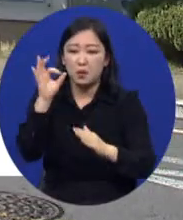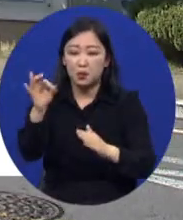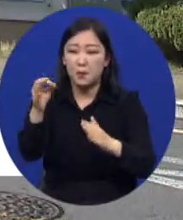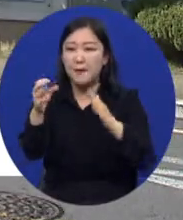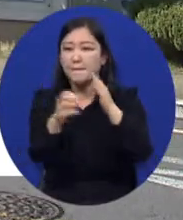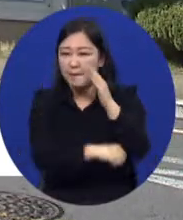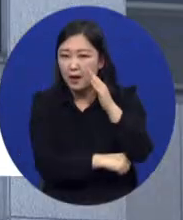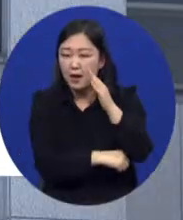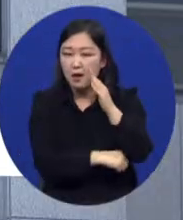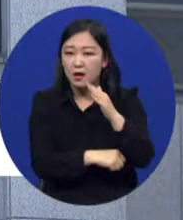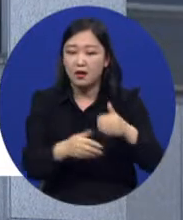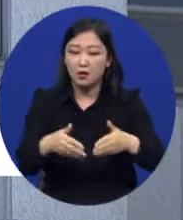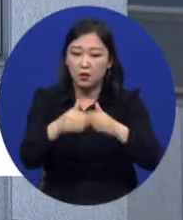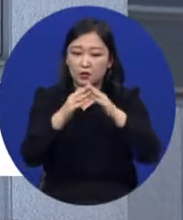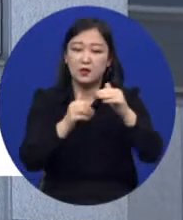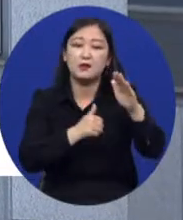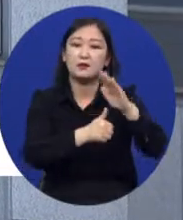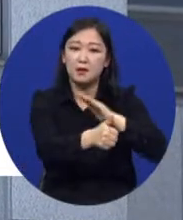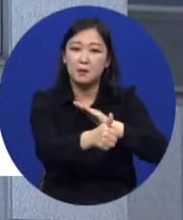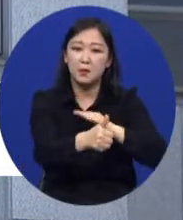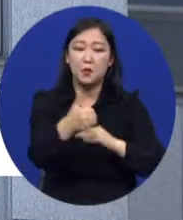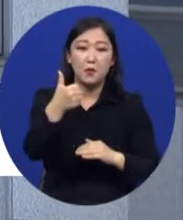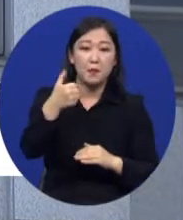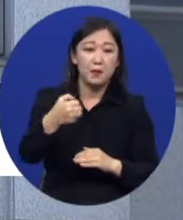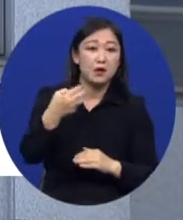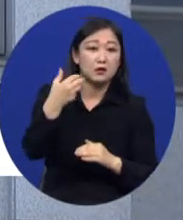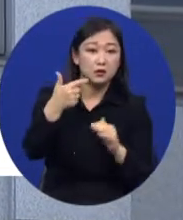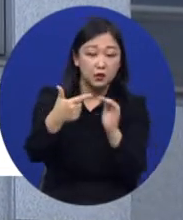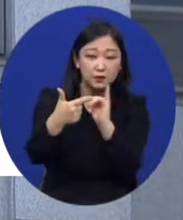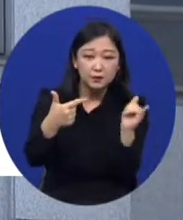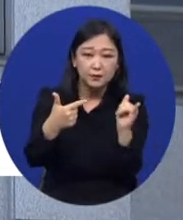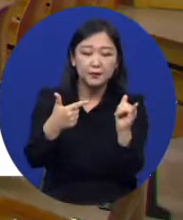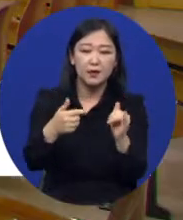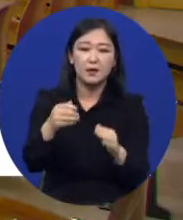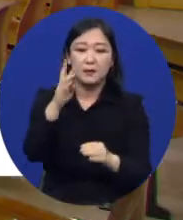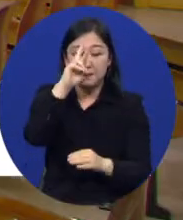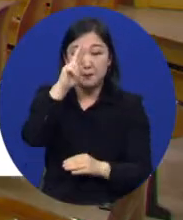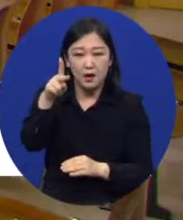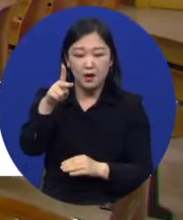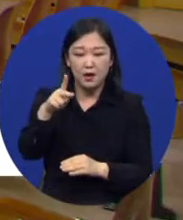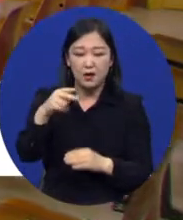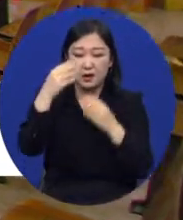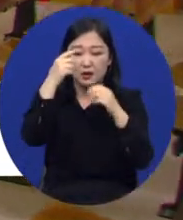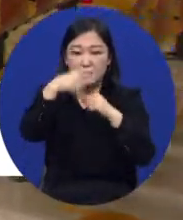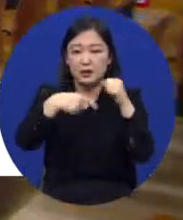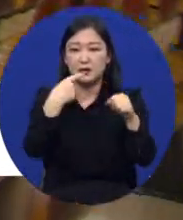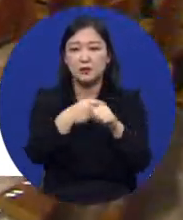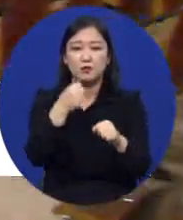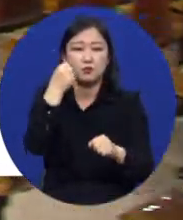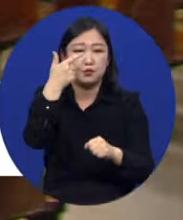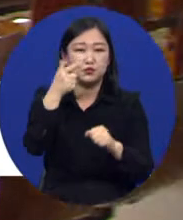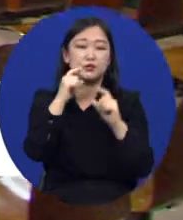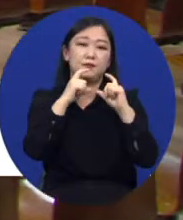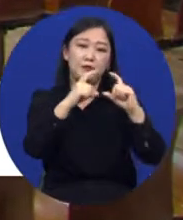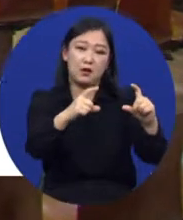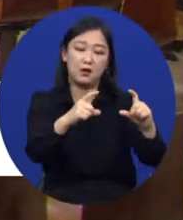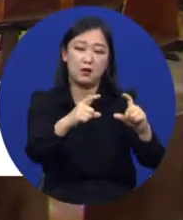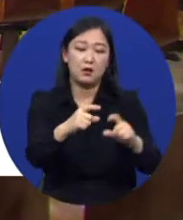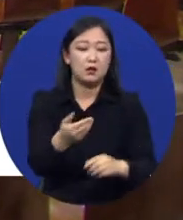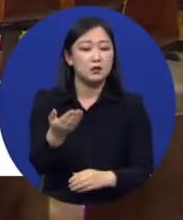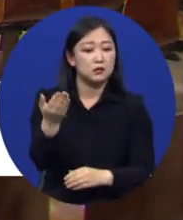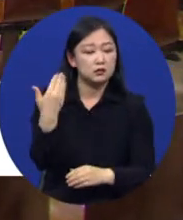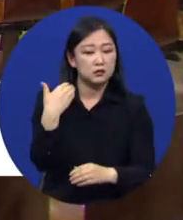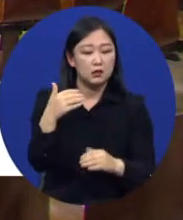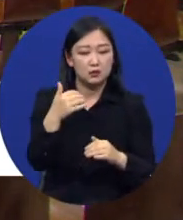가로챈 건설업체 대표 46살 박 모 씨에게 징역 1년 6개월을 선고했습니다 박씨는 지난해